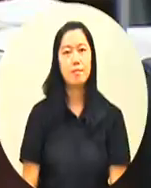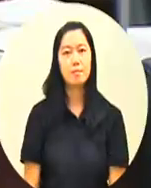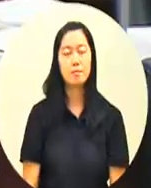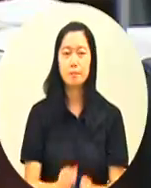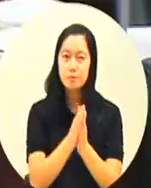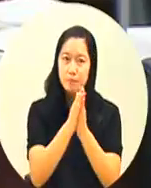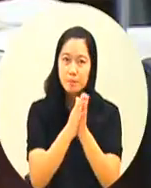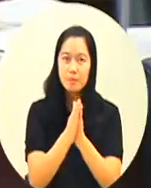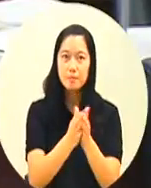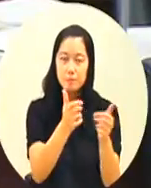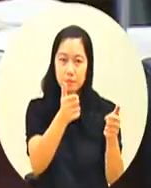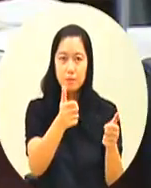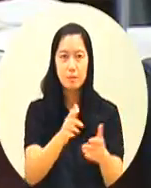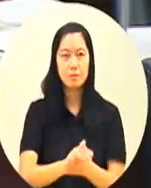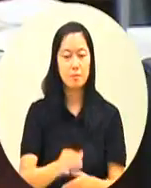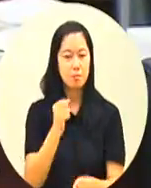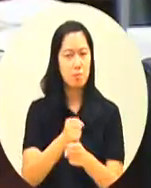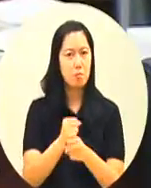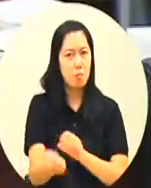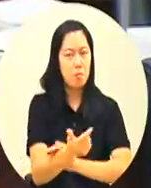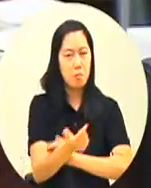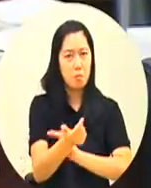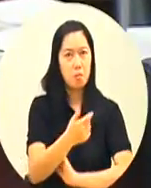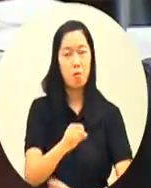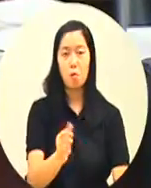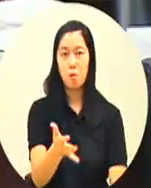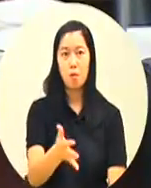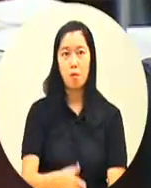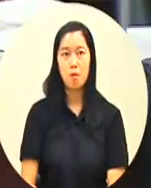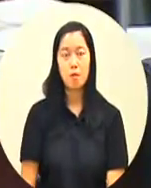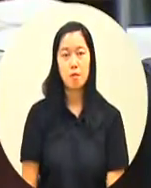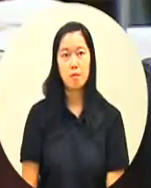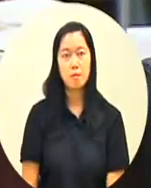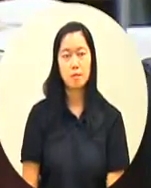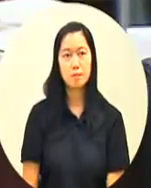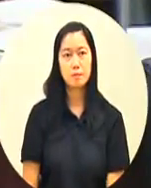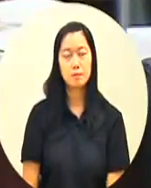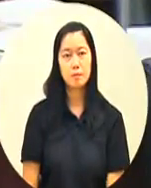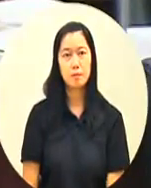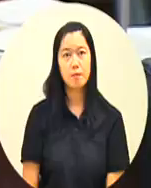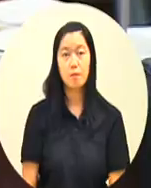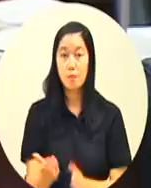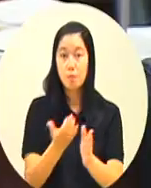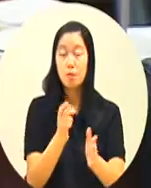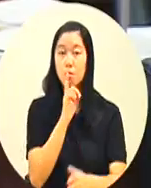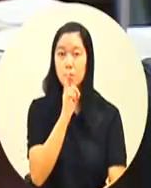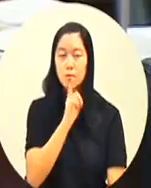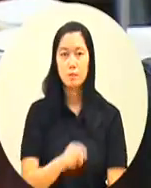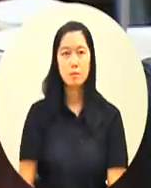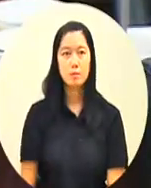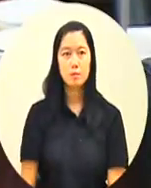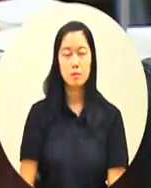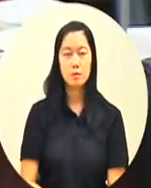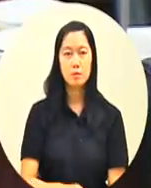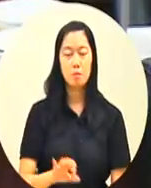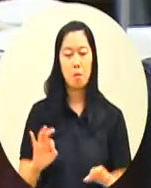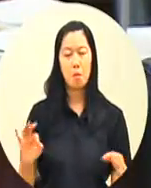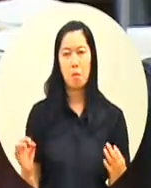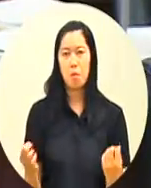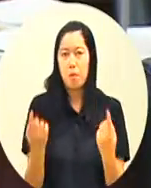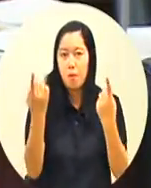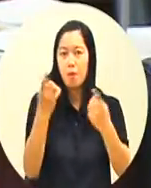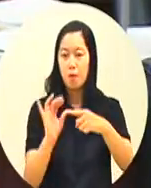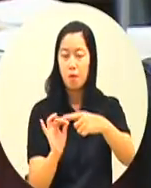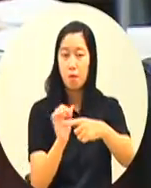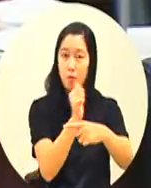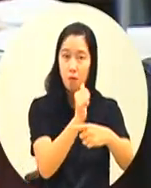局长动作要快哈，因为这个税其实现在正在缴纳过程里面哈。其实刚刚讲的说涨了50%，或者是